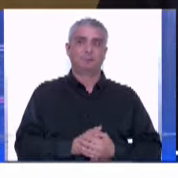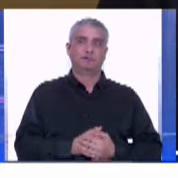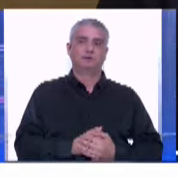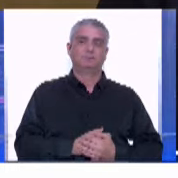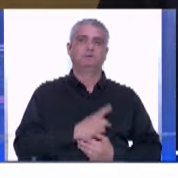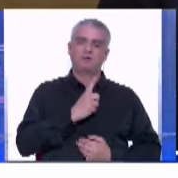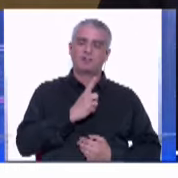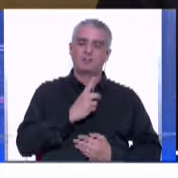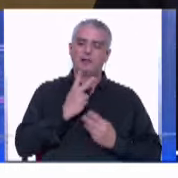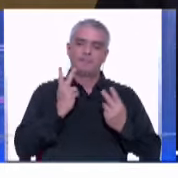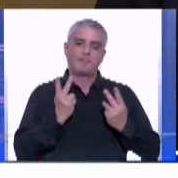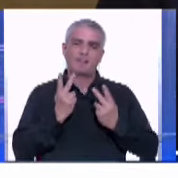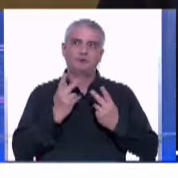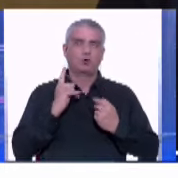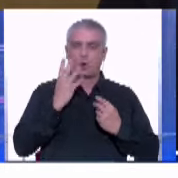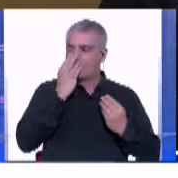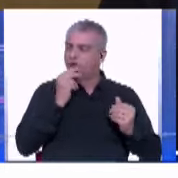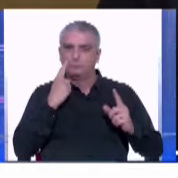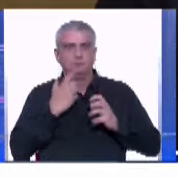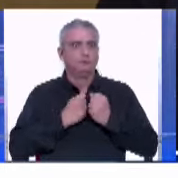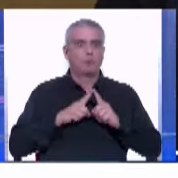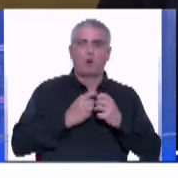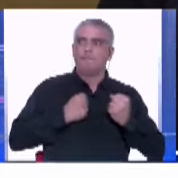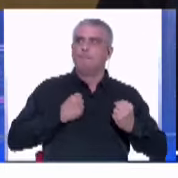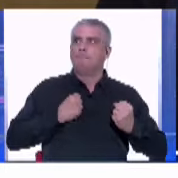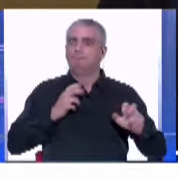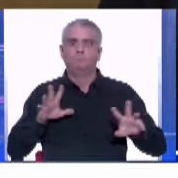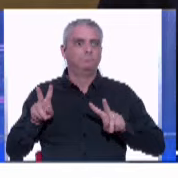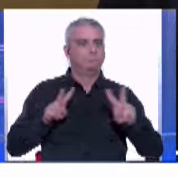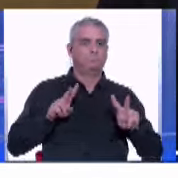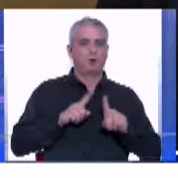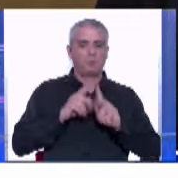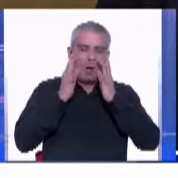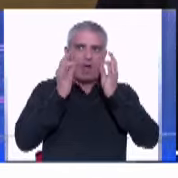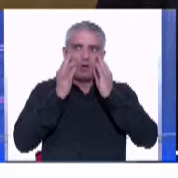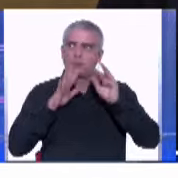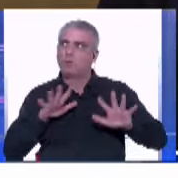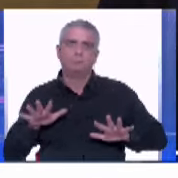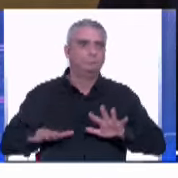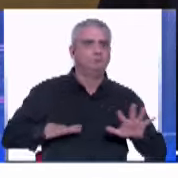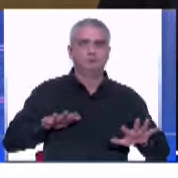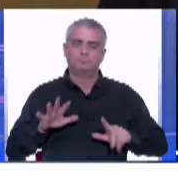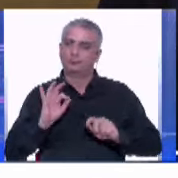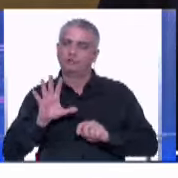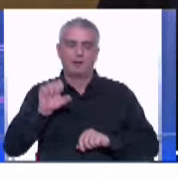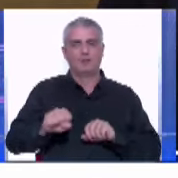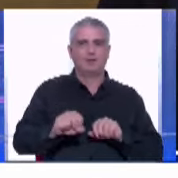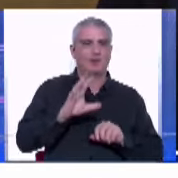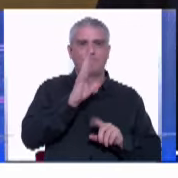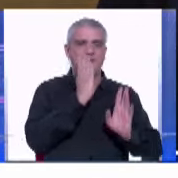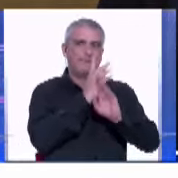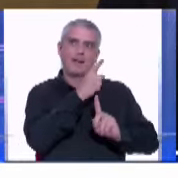ואתה מחפש, כל החושים דרוכים, כמו חדול בר, כדי לאתר את